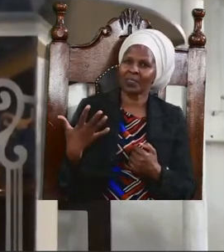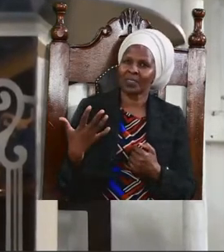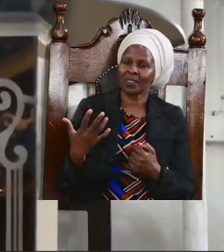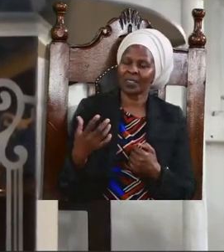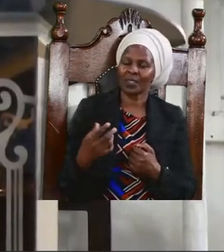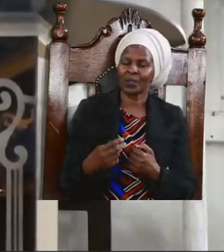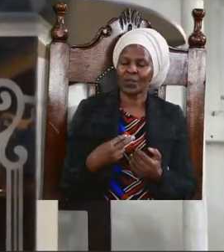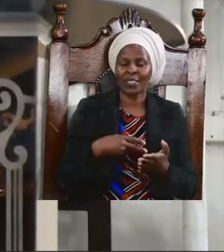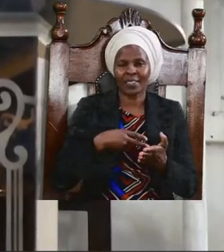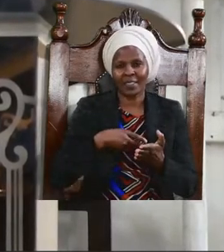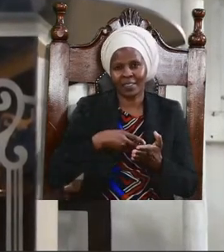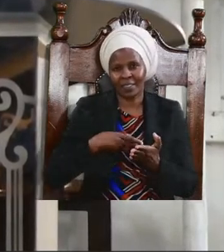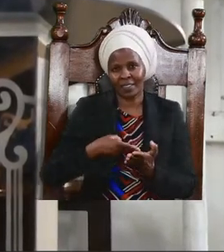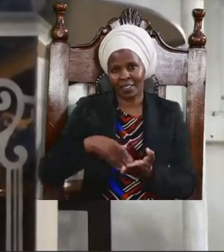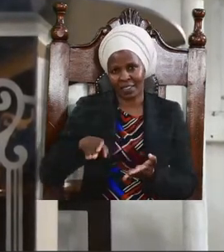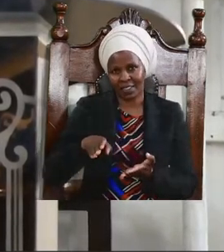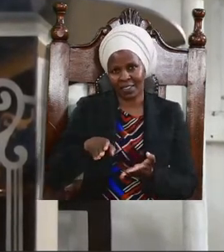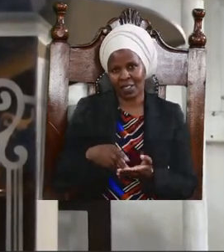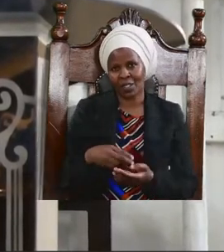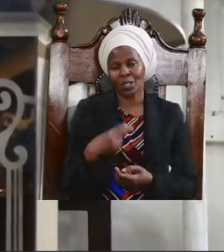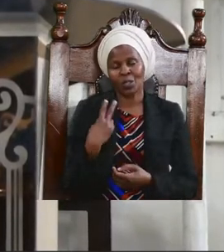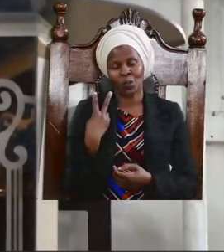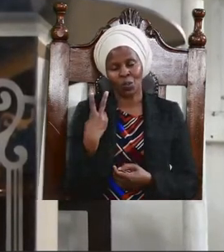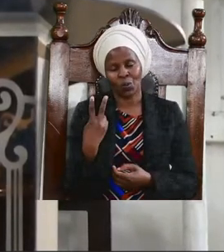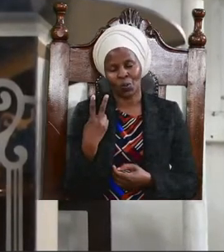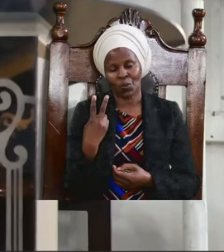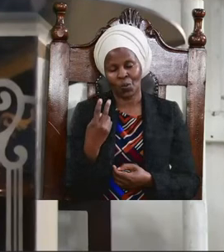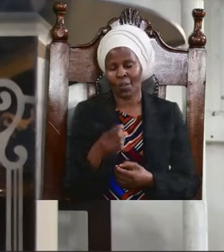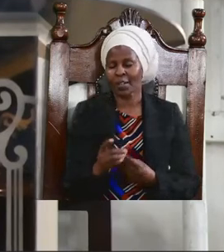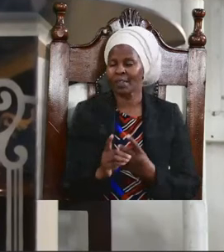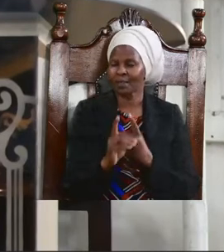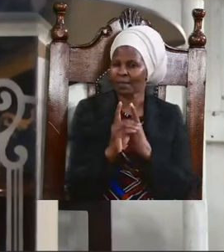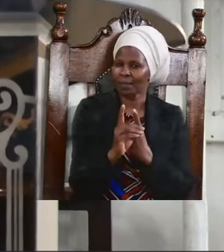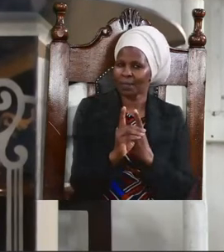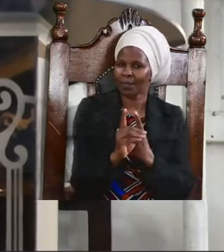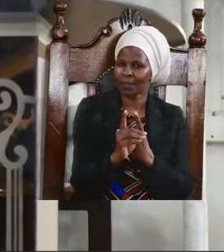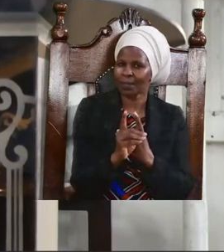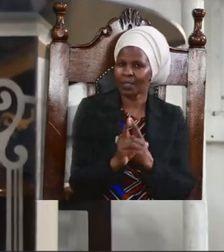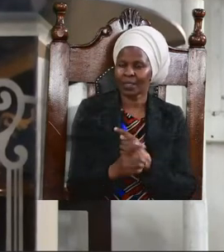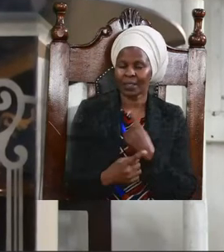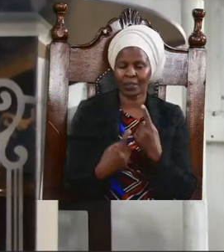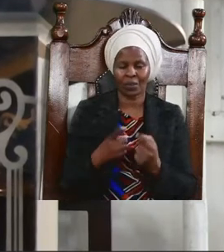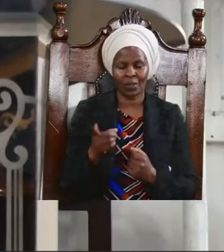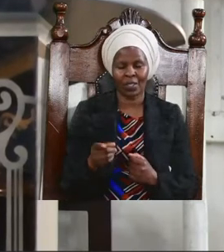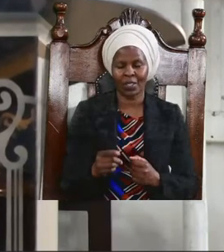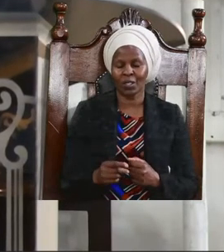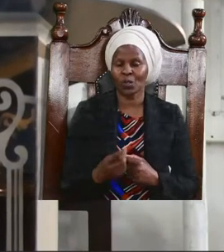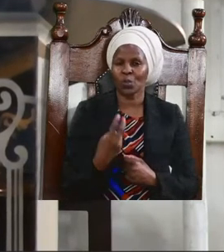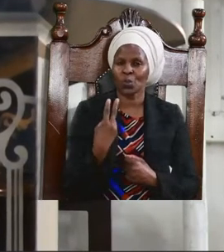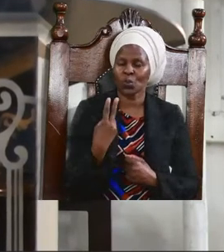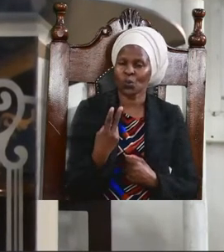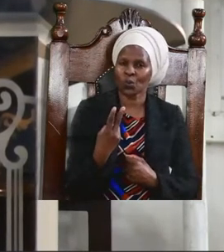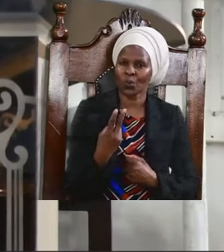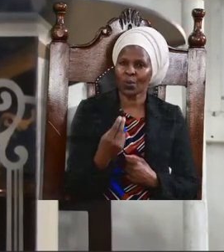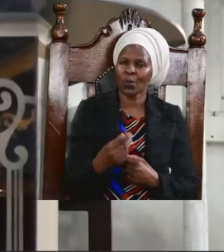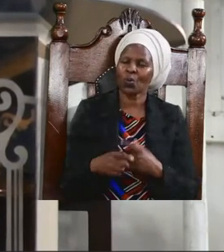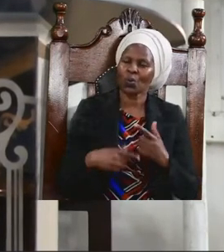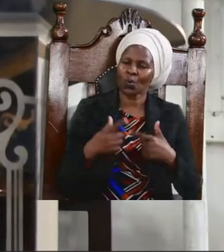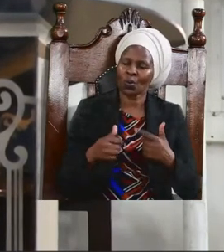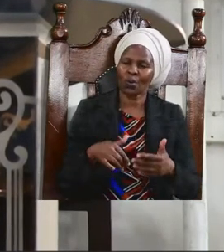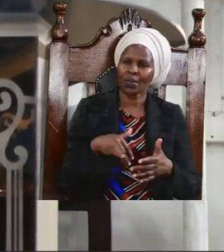aliyetuma wawili katika wanafunzi wake, akawaambia, nendeni mpaka kile